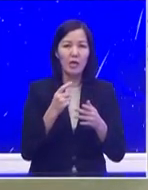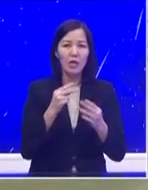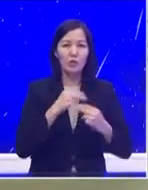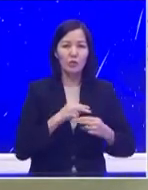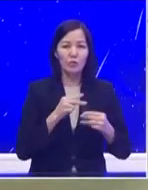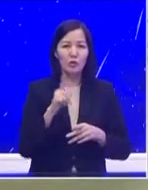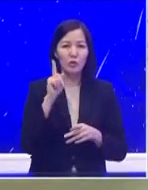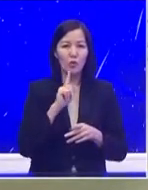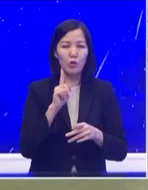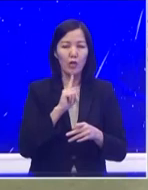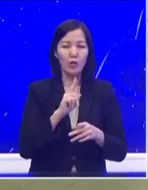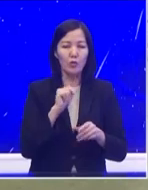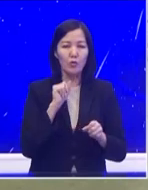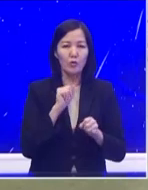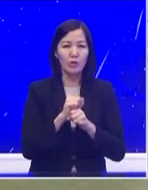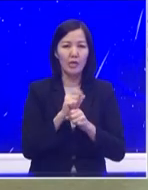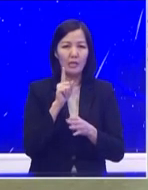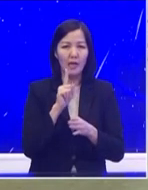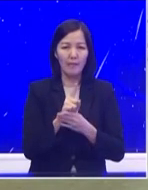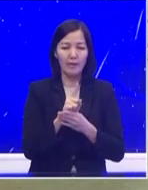жұмысын тоқтатуы шарт.